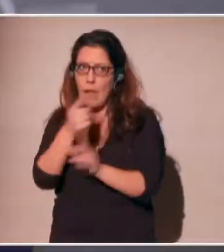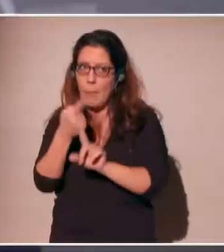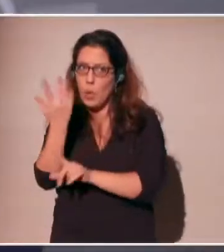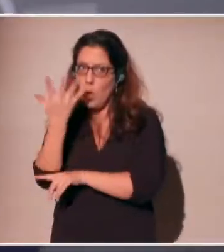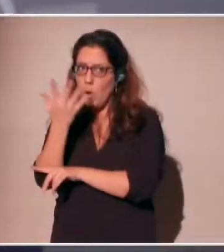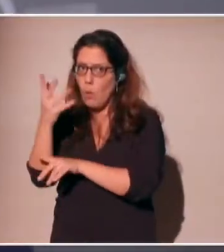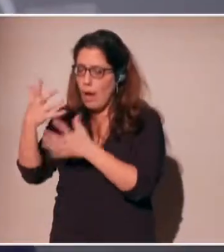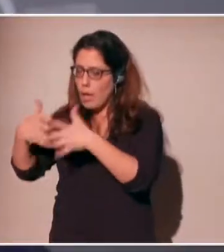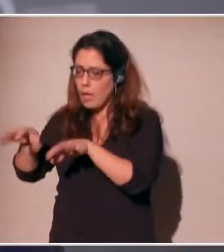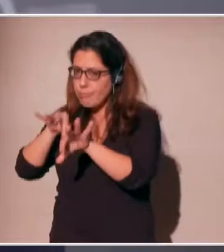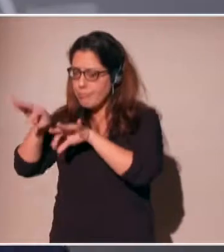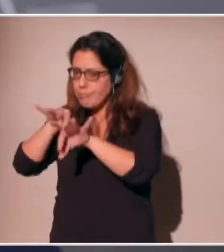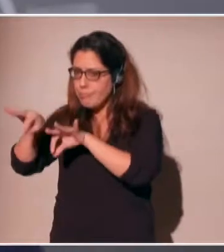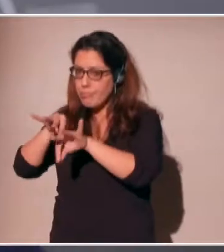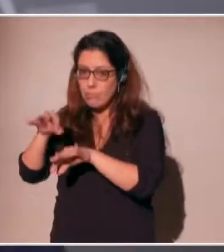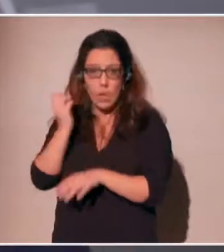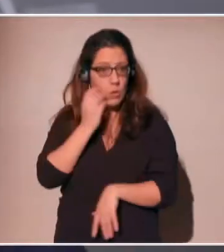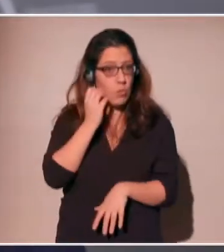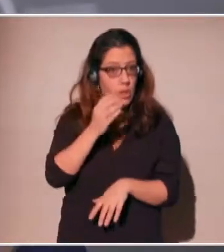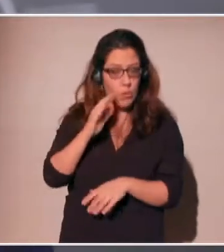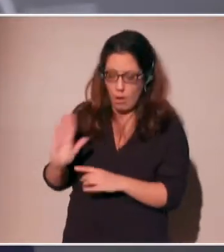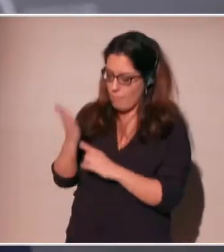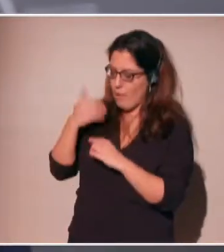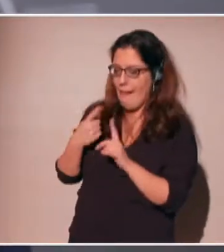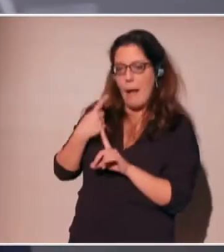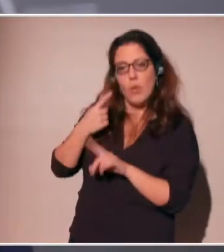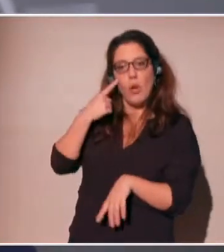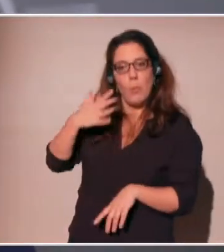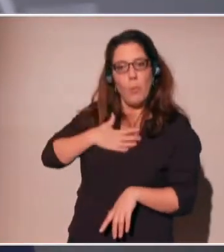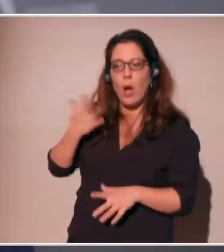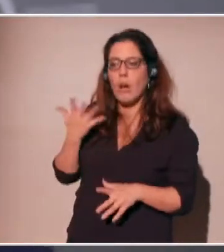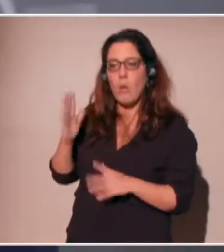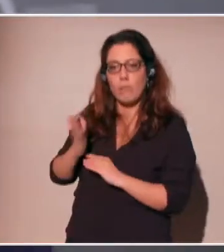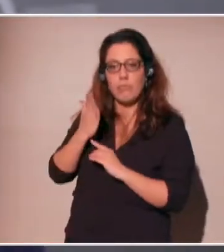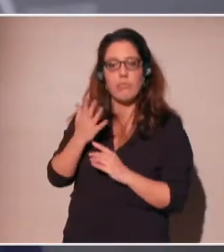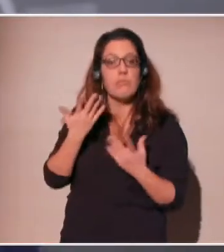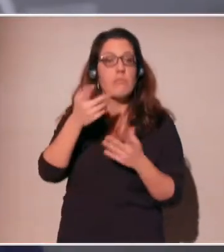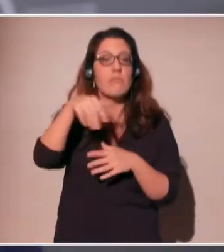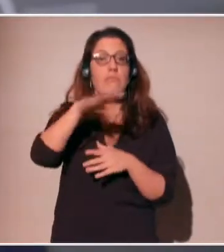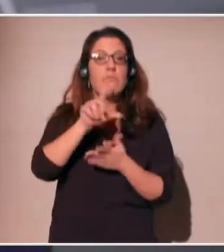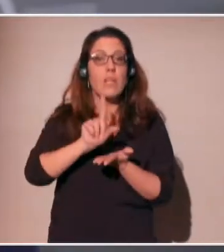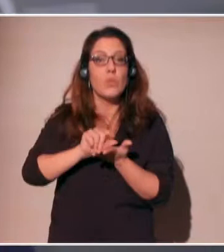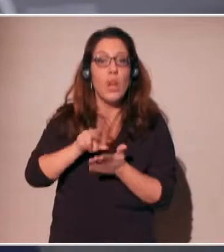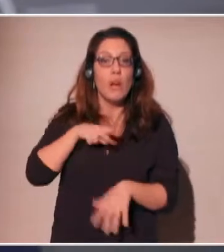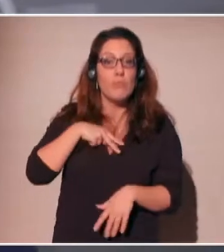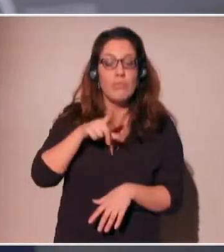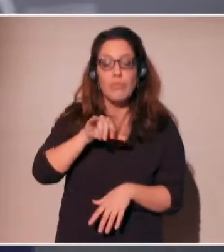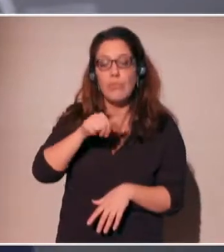elle me montre ce qui est le plus important. Et puis d'ailleurs, si vous me suivez sur Twitter ou LinkedIn, vous verrez parce que je